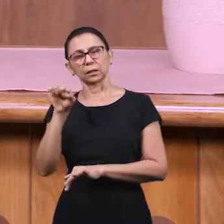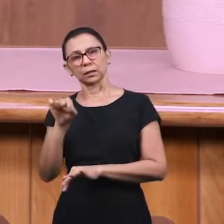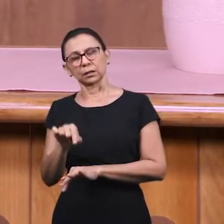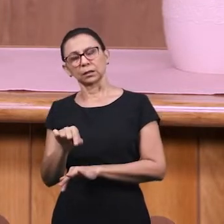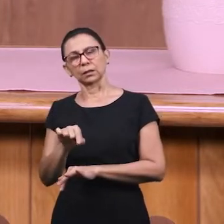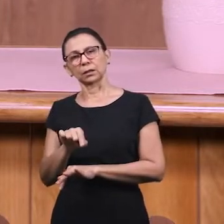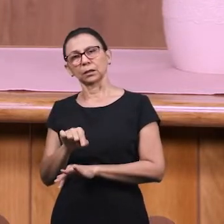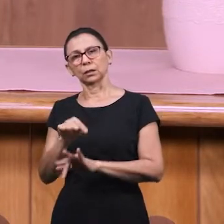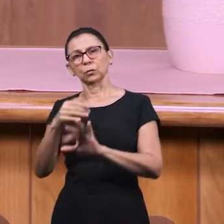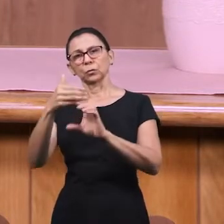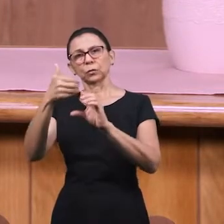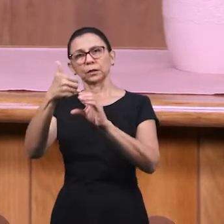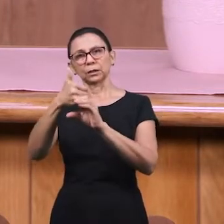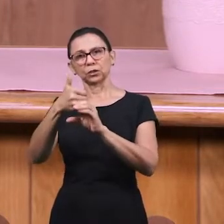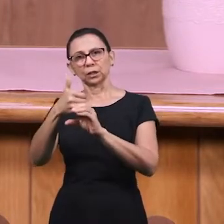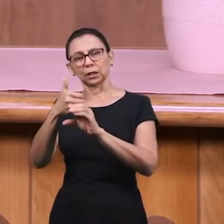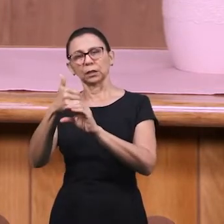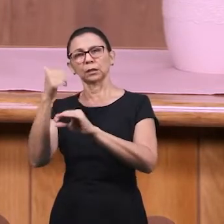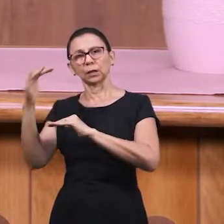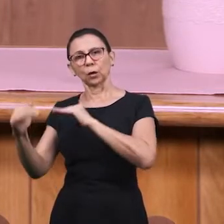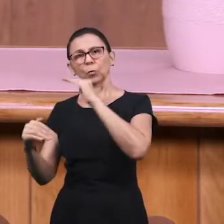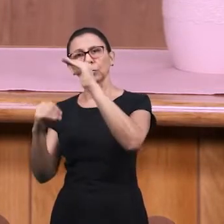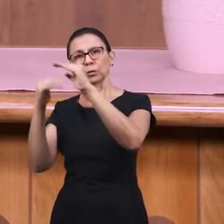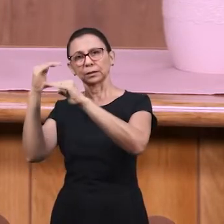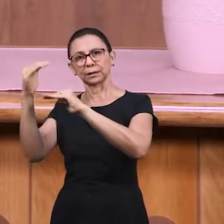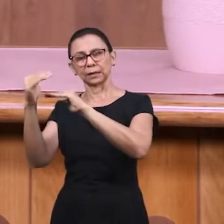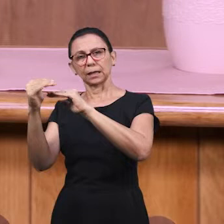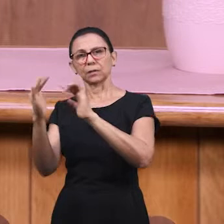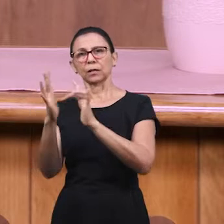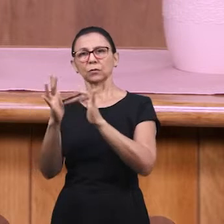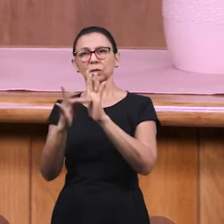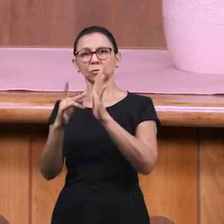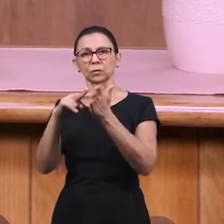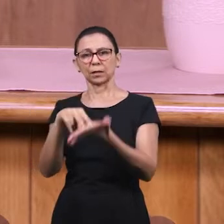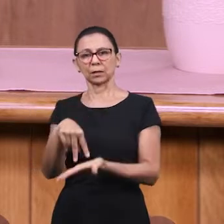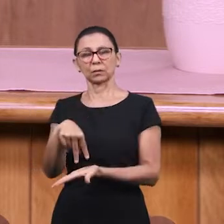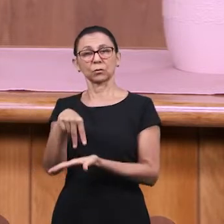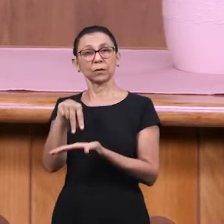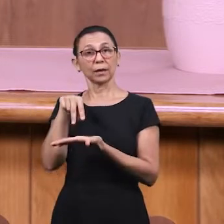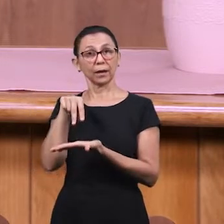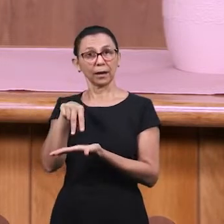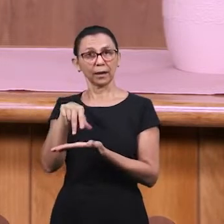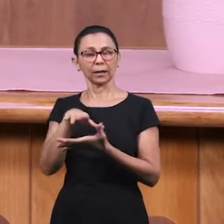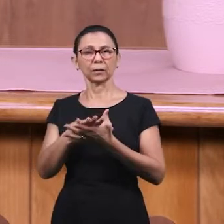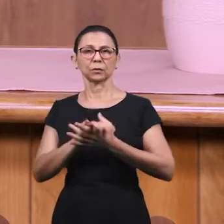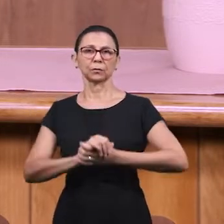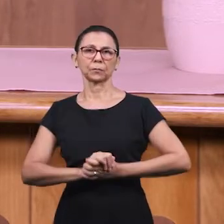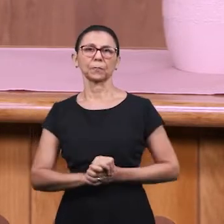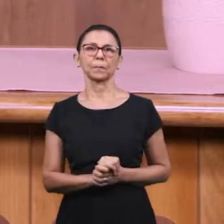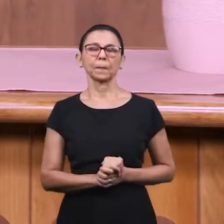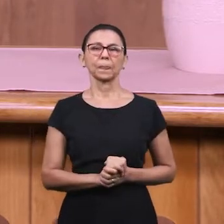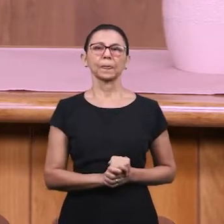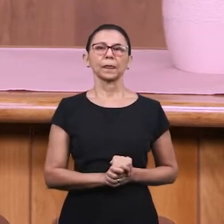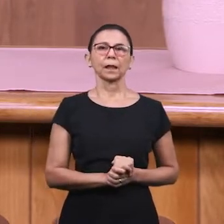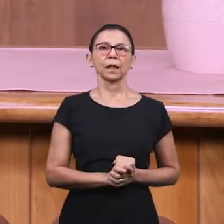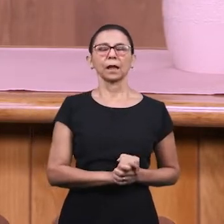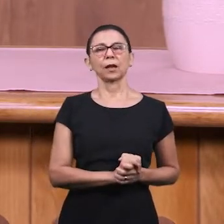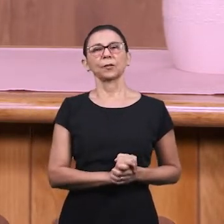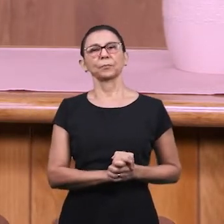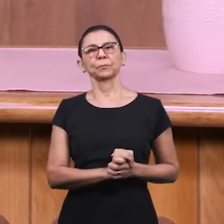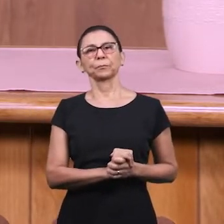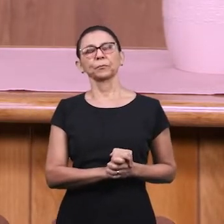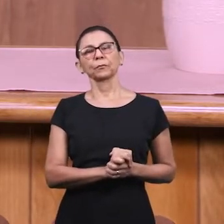воскресения Иисуса. И так вы можете увидеть это в Евангелиях, когда они описывают биографию Иисуса Христа,